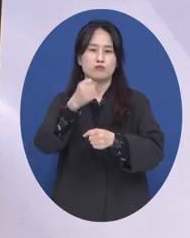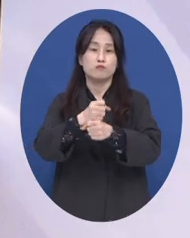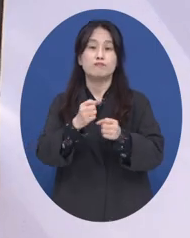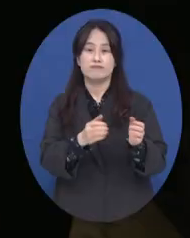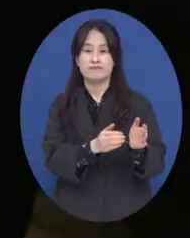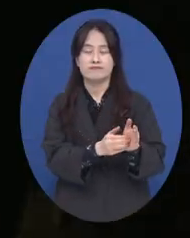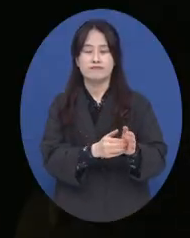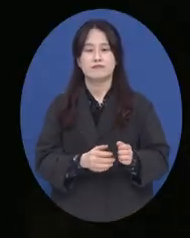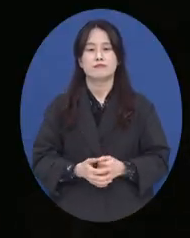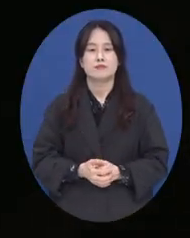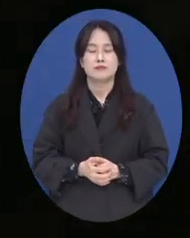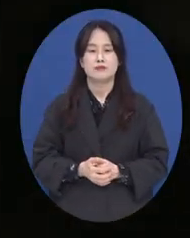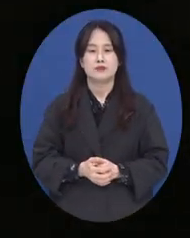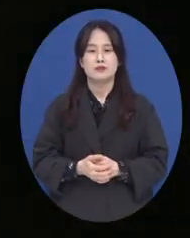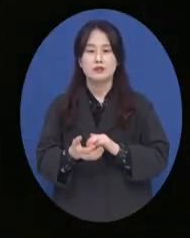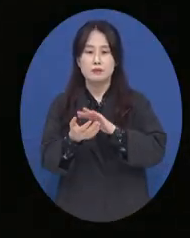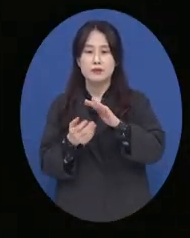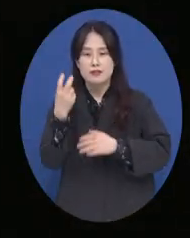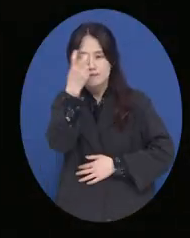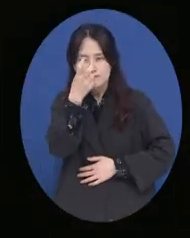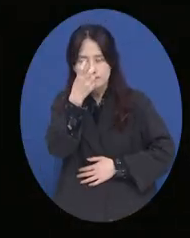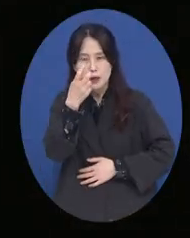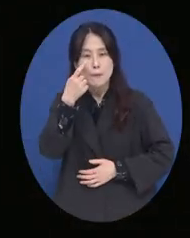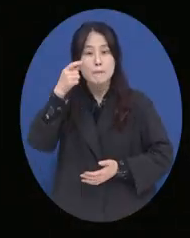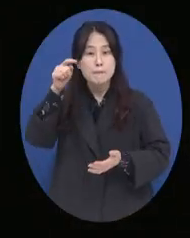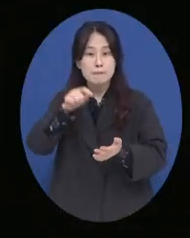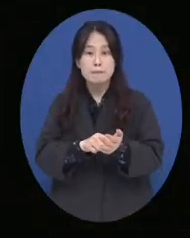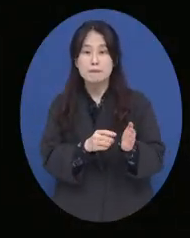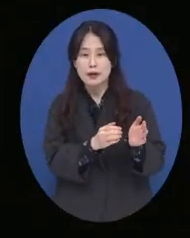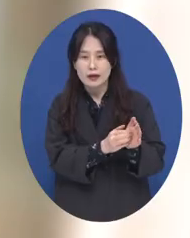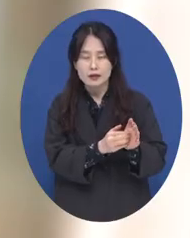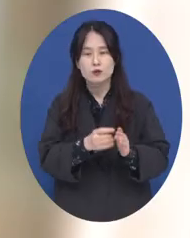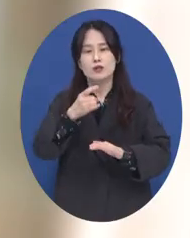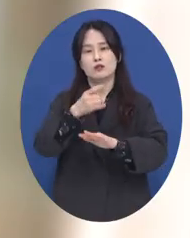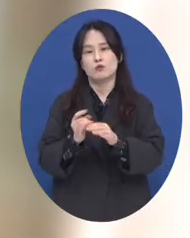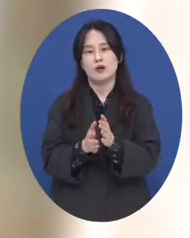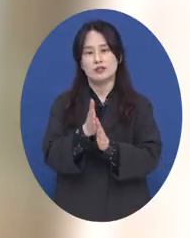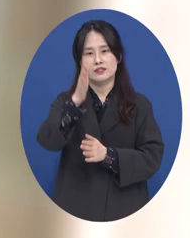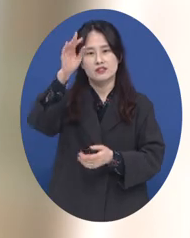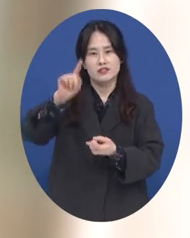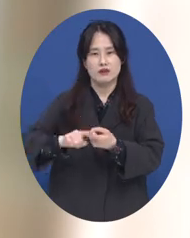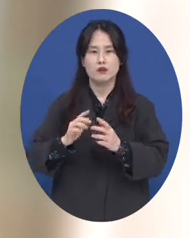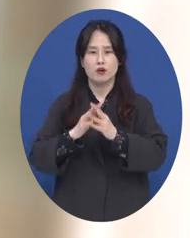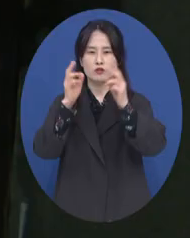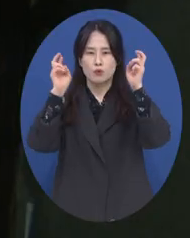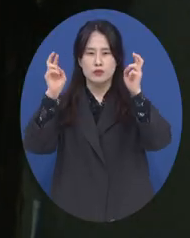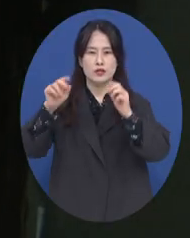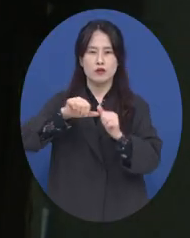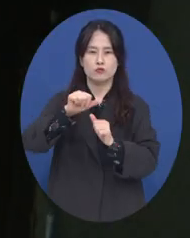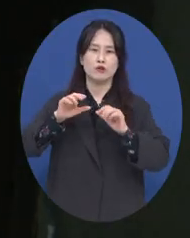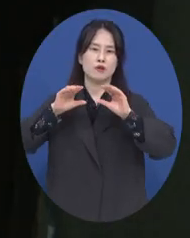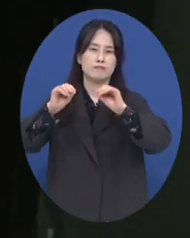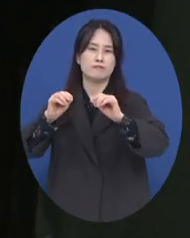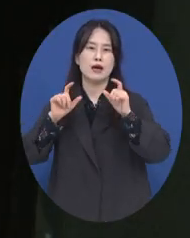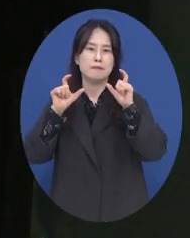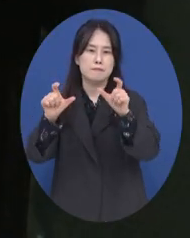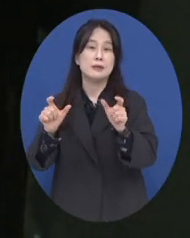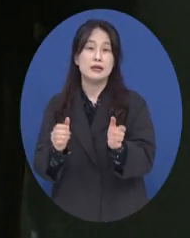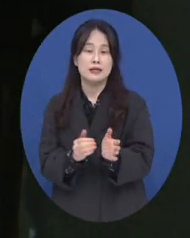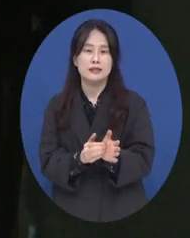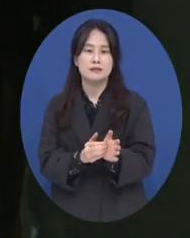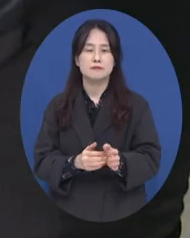잡니다 경기도 사전 단 송강 에 포착돼 적발됐고 이왕 씨는 해당 건설사의 영업정지 처분을